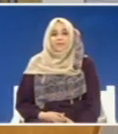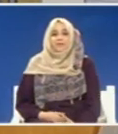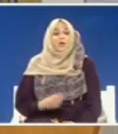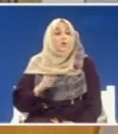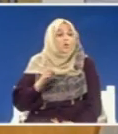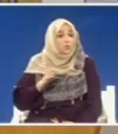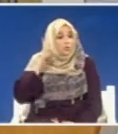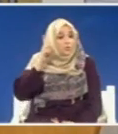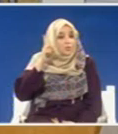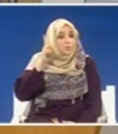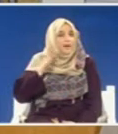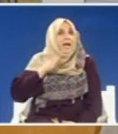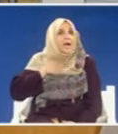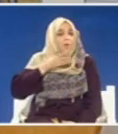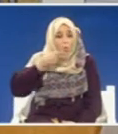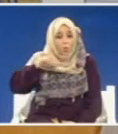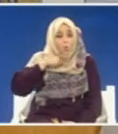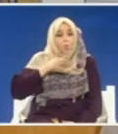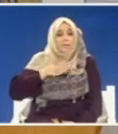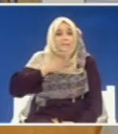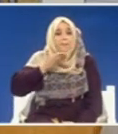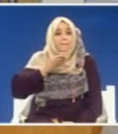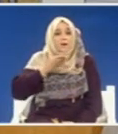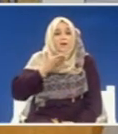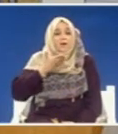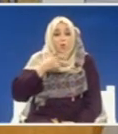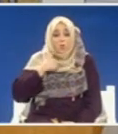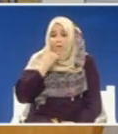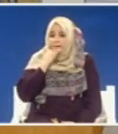والله تعالى بحبه لنا نخطئ ويغفر،